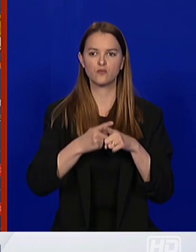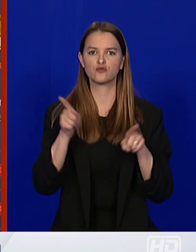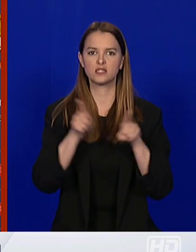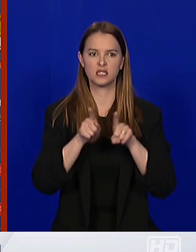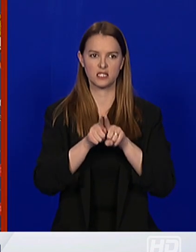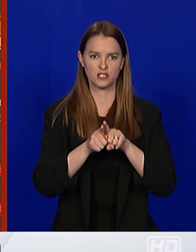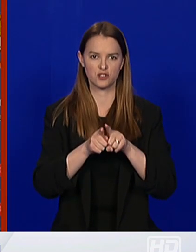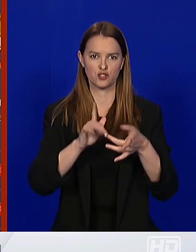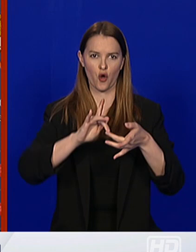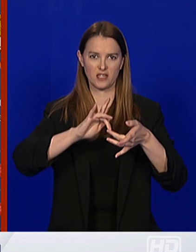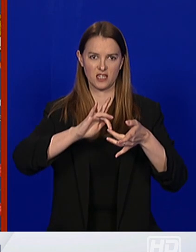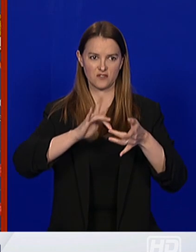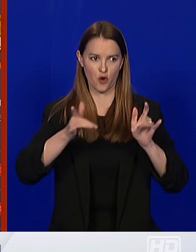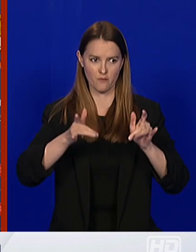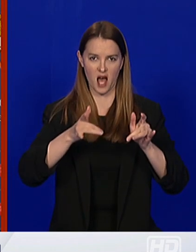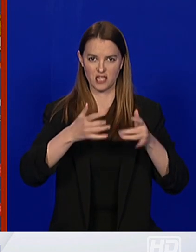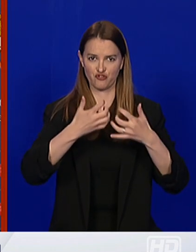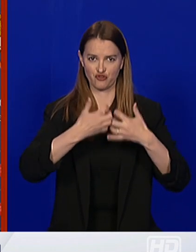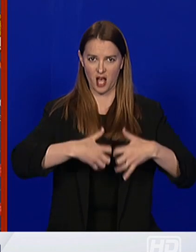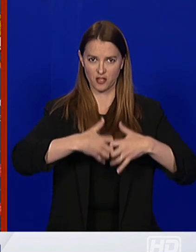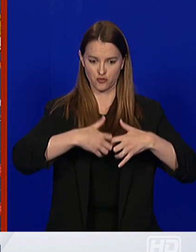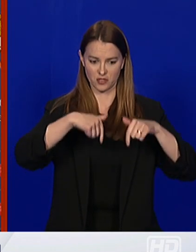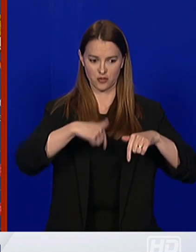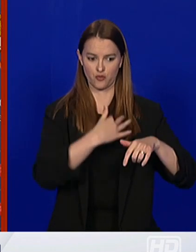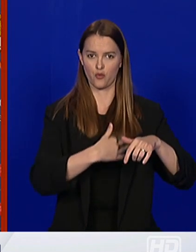informatičke industrije u Republici Hrvatskoj,